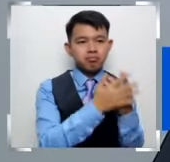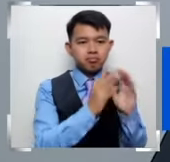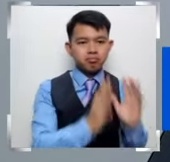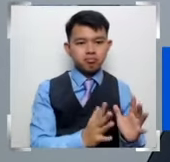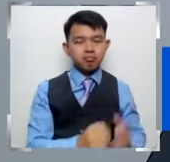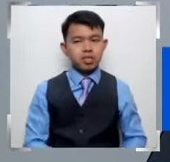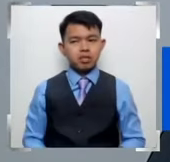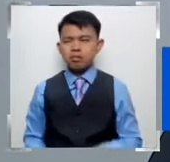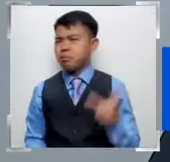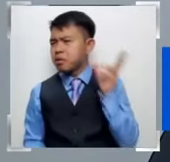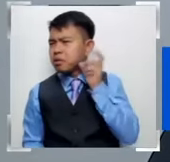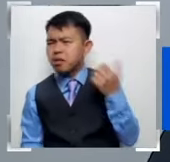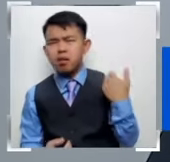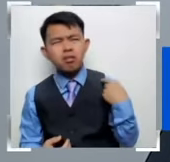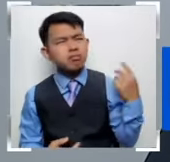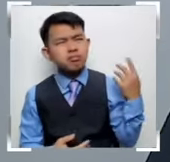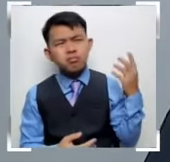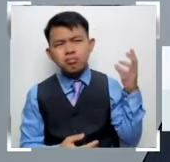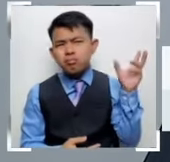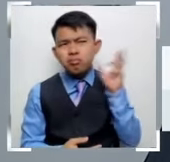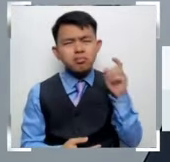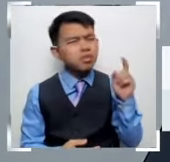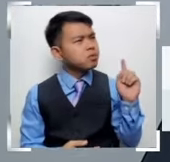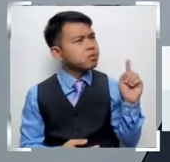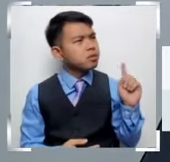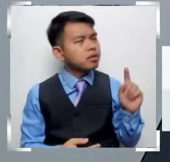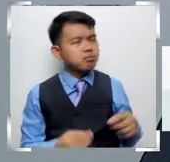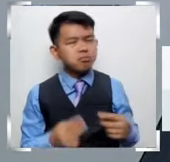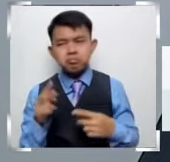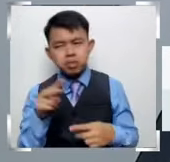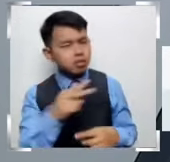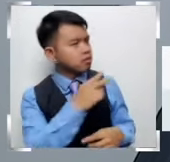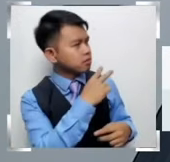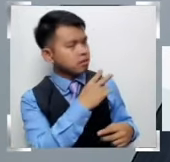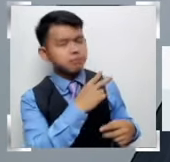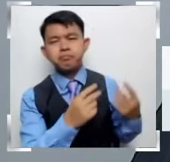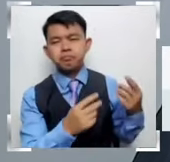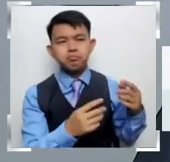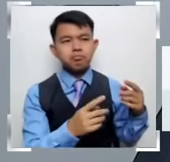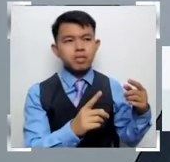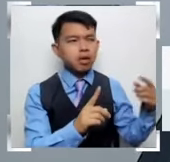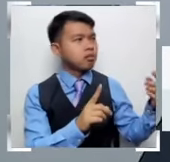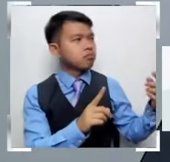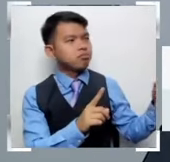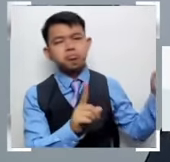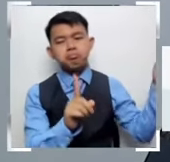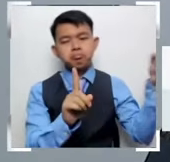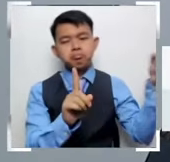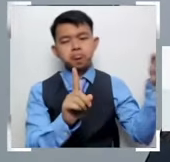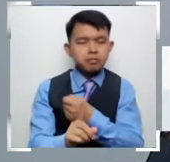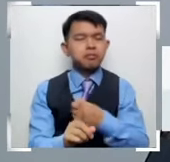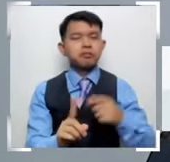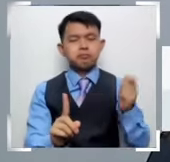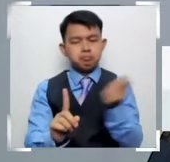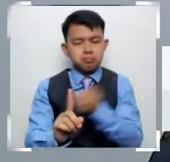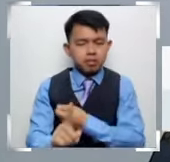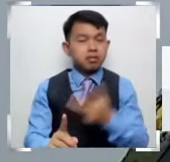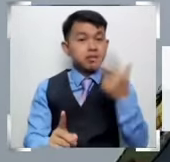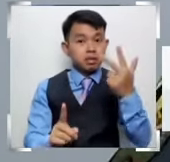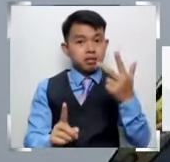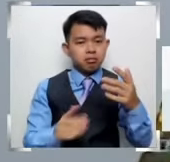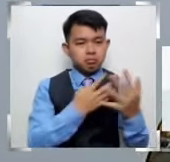na, paglabas daw niya, nasa harapan na niya yung mga preso na tatlo. At hinampas agad siya ng